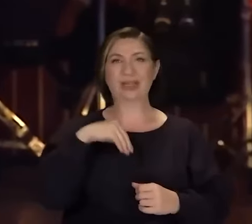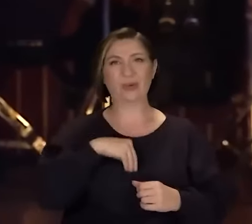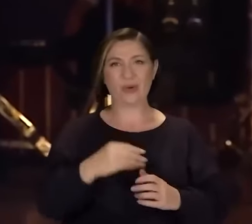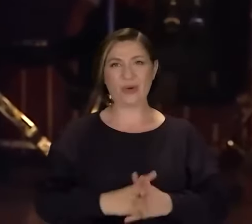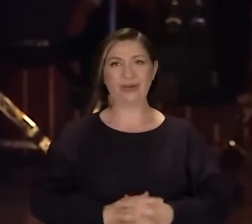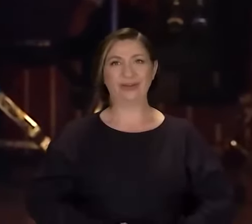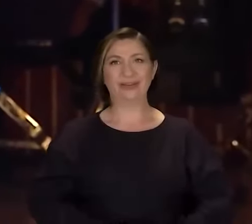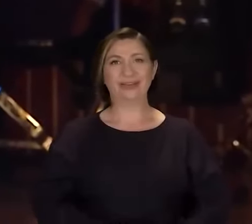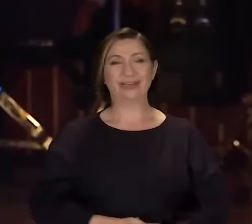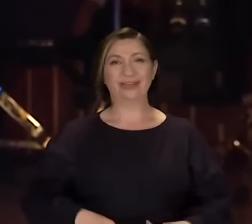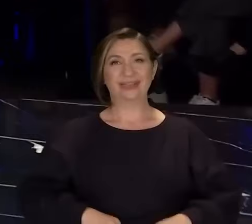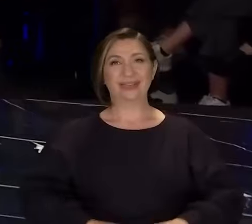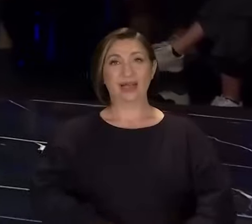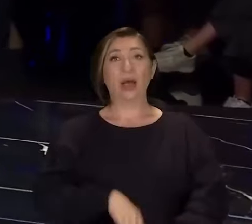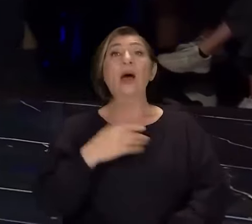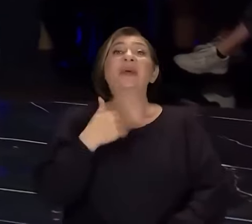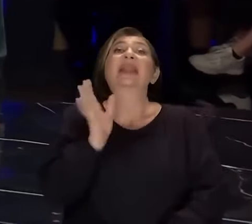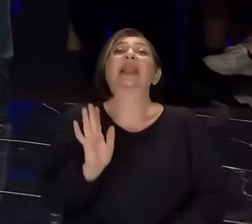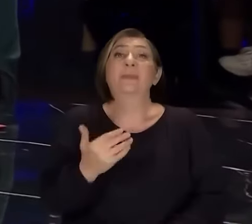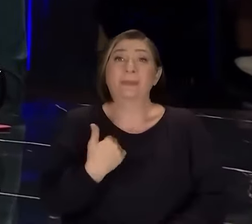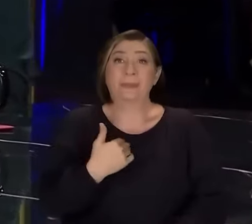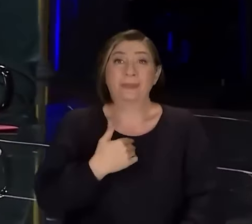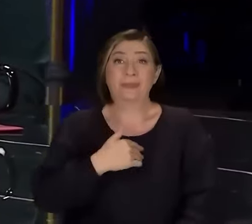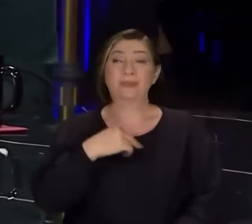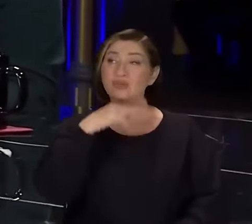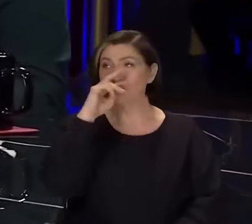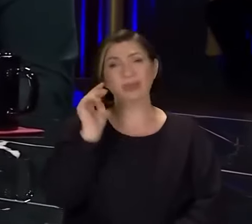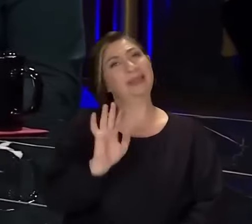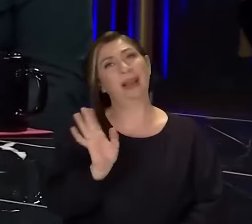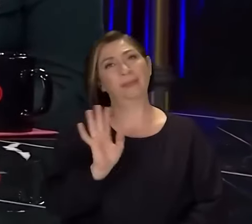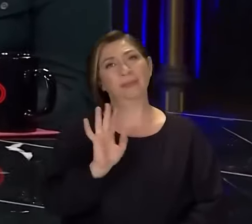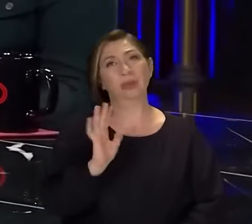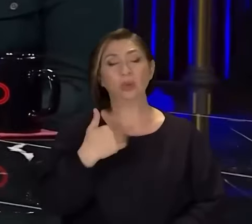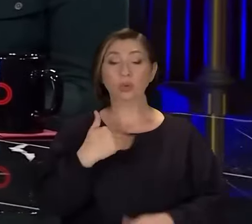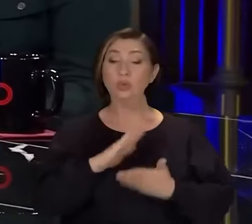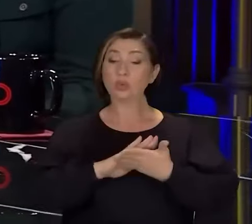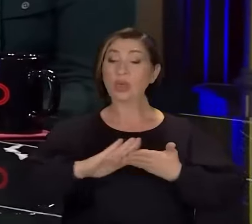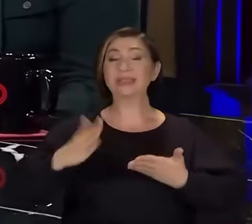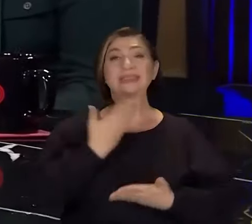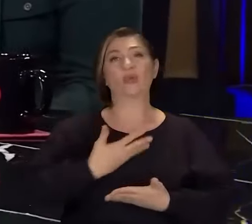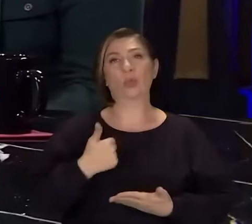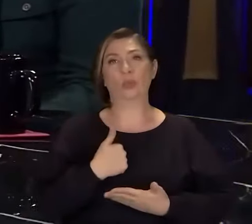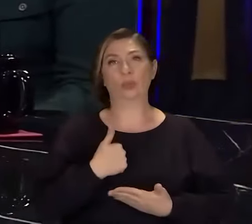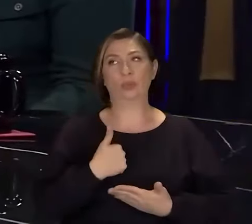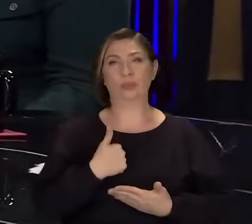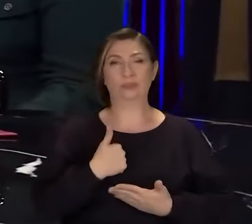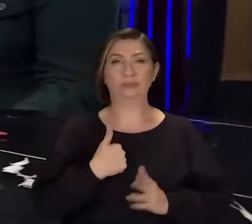zannediyor. Ama değilim. evet, değilim. Düzen adamıyım. Çok.